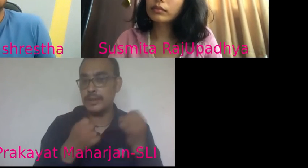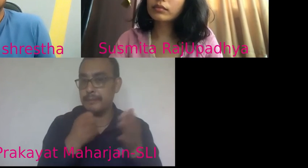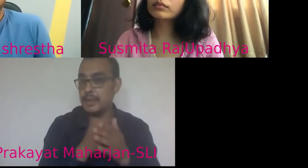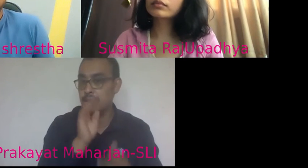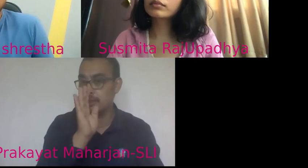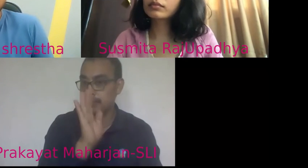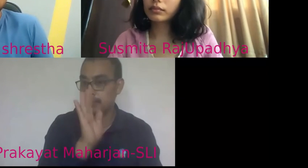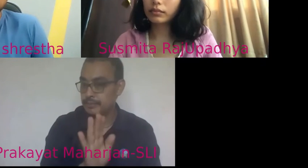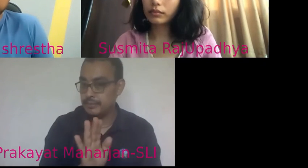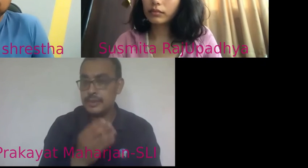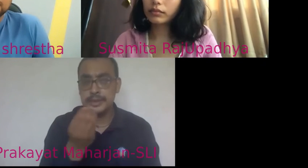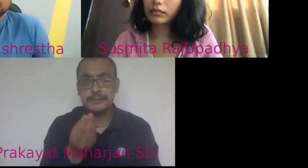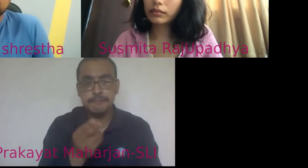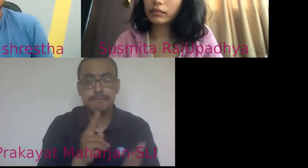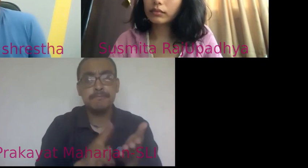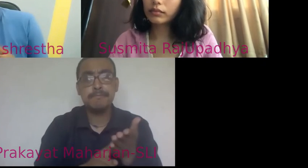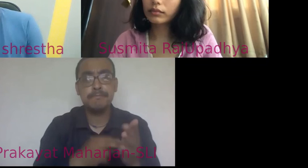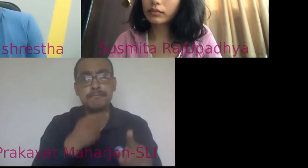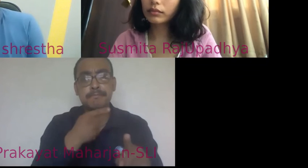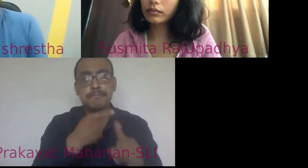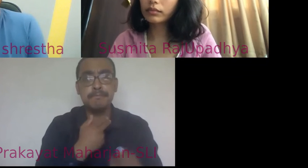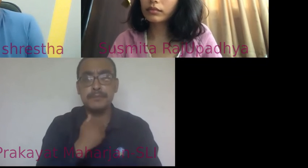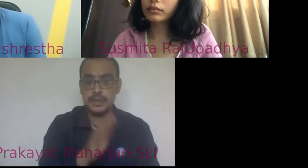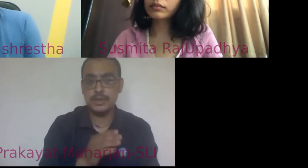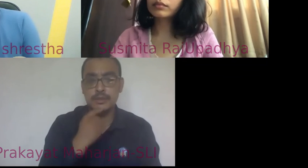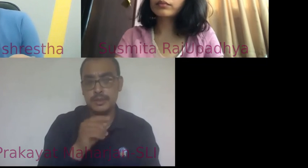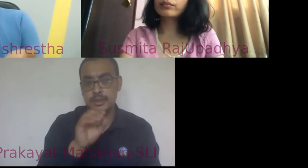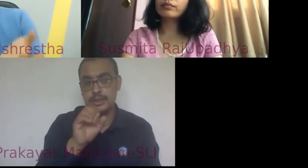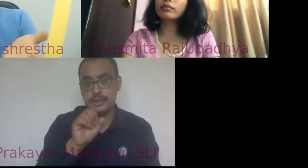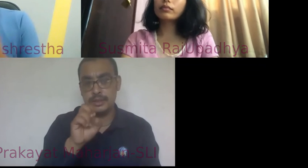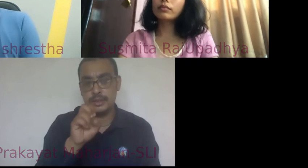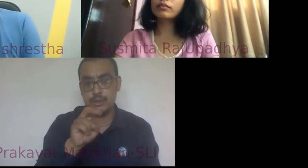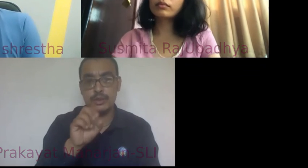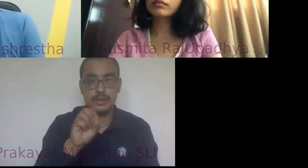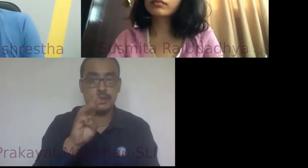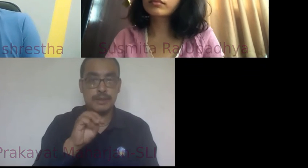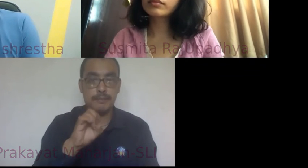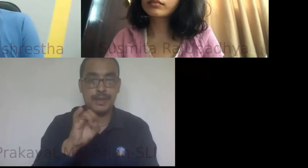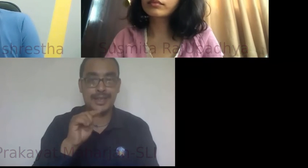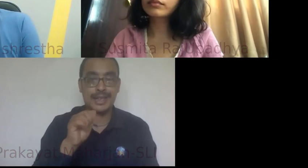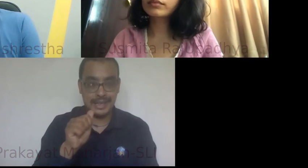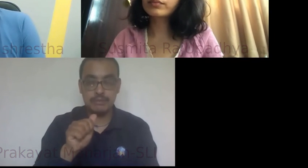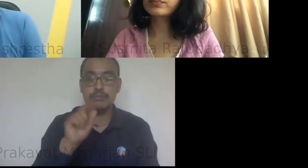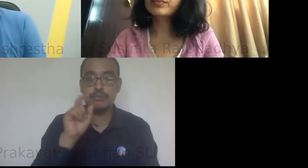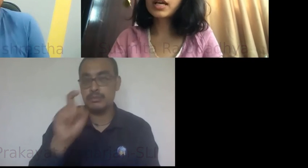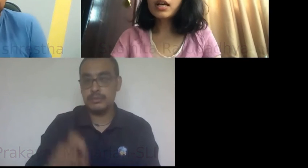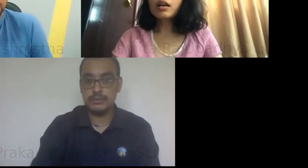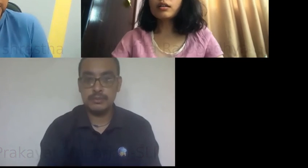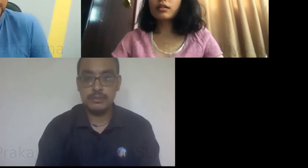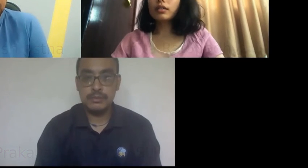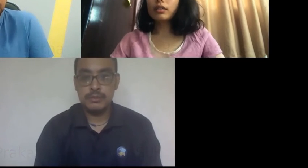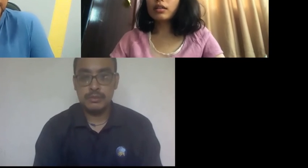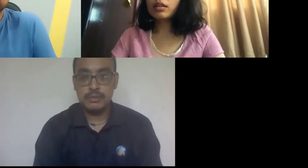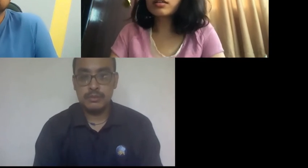छौँ केही एड गर्न मन लाग्छ सुस्मिताजी जसले गर्दाखेरि चाहिँ अझ दर्शकहरू अझ क्लियर होस्